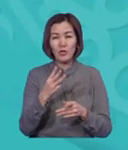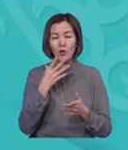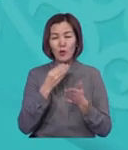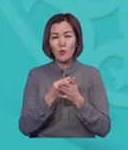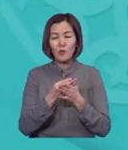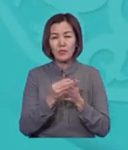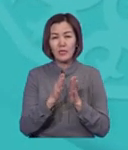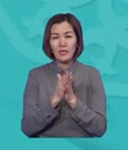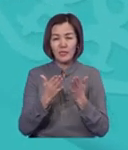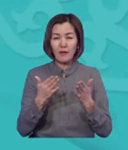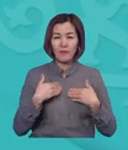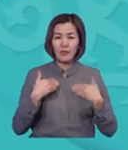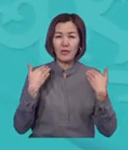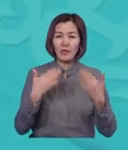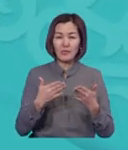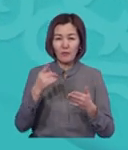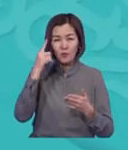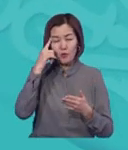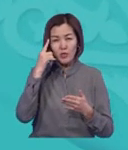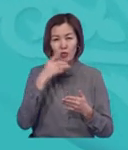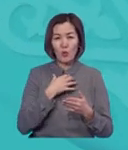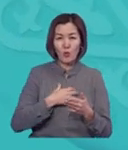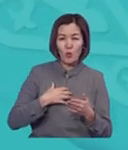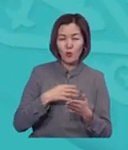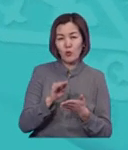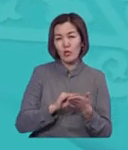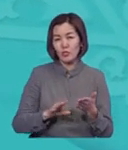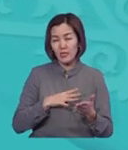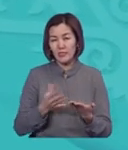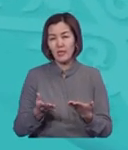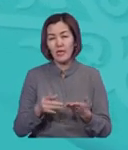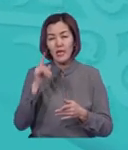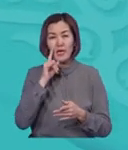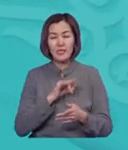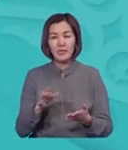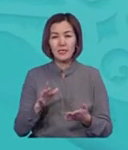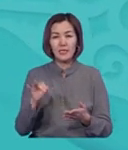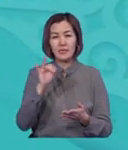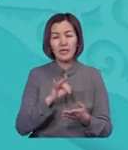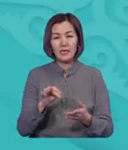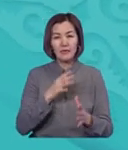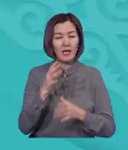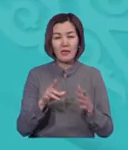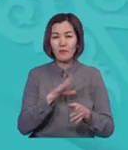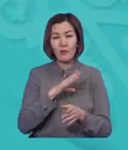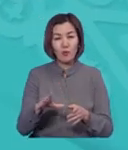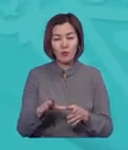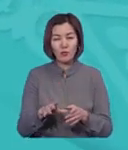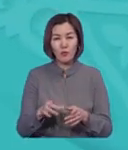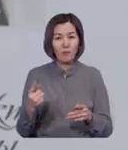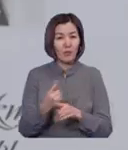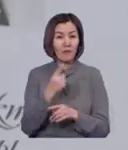кесіп, көкейіндегі ой толғамдарымен бөлісті. Мұндай тарихи сәт Қазақстан түгілі әлемде болып бекен